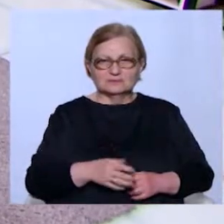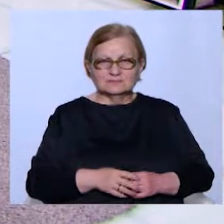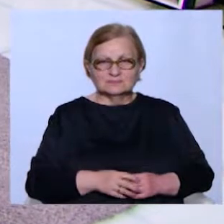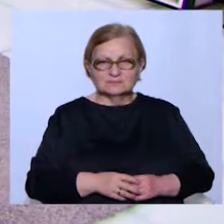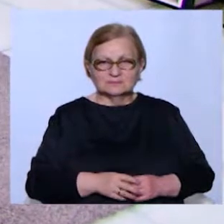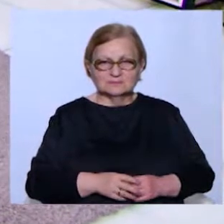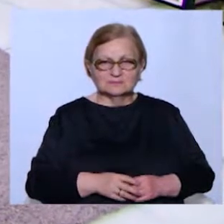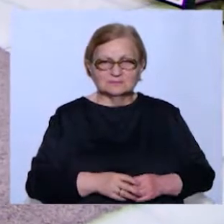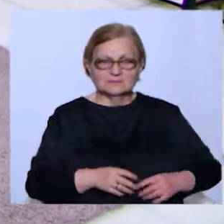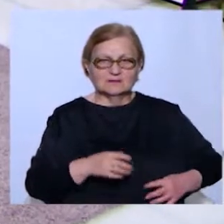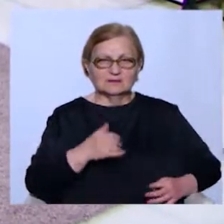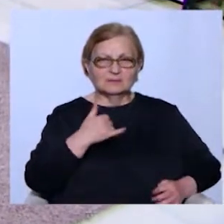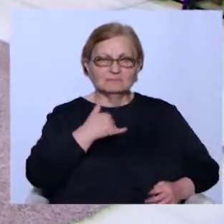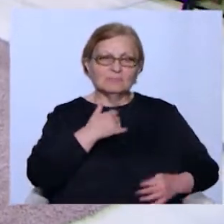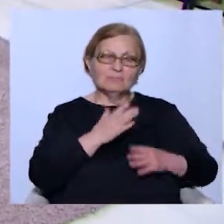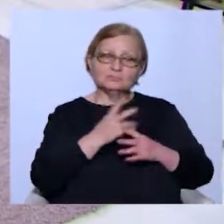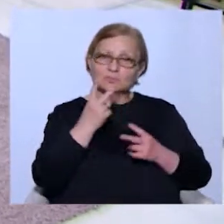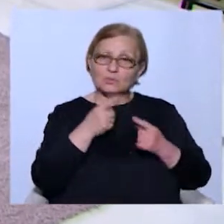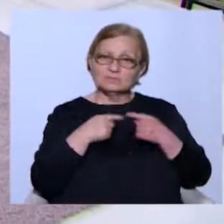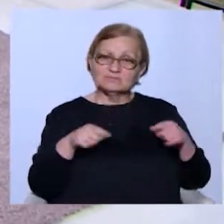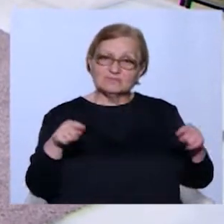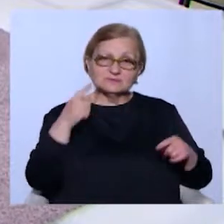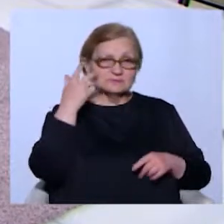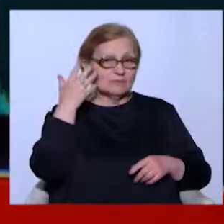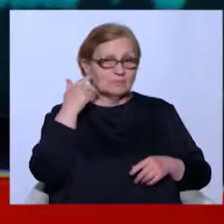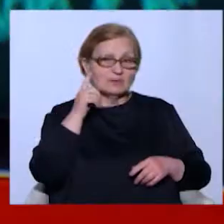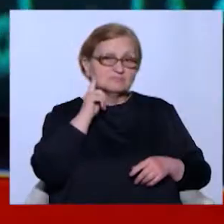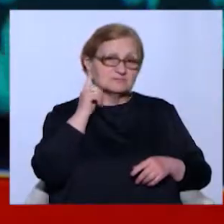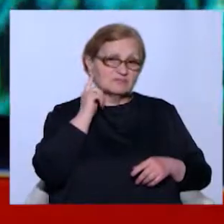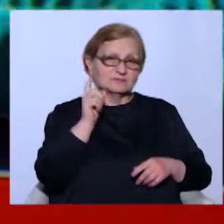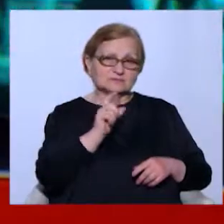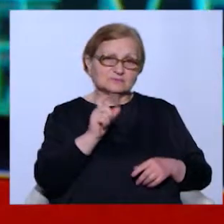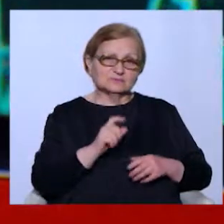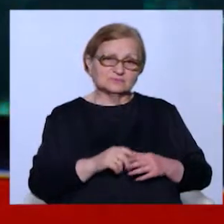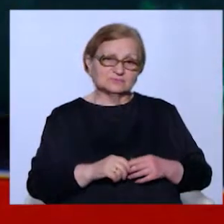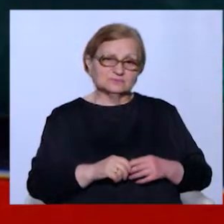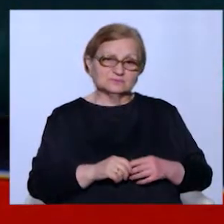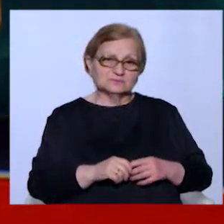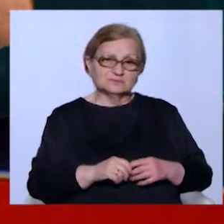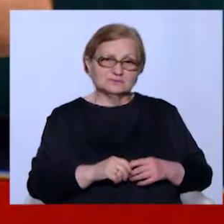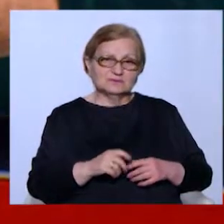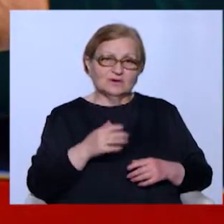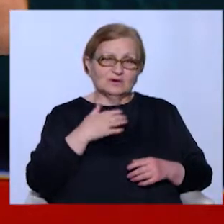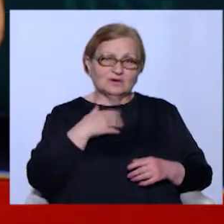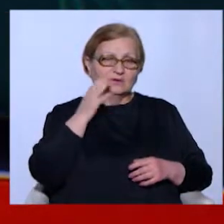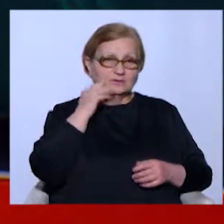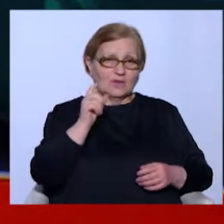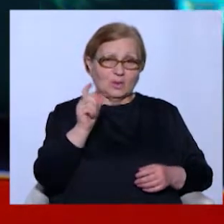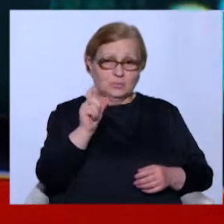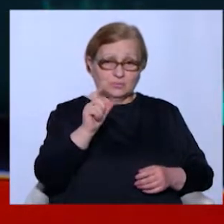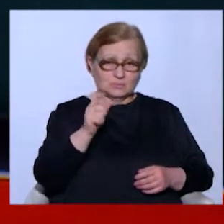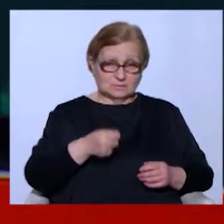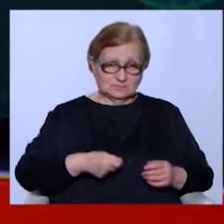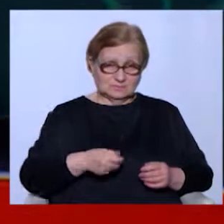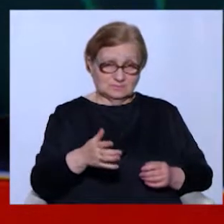მე მაქვს ორი სხვადასხვა ფერის კამათელი, მწვანე და ლურჯი. როცა გავაგორებ ლურჯ